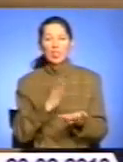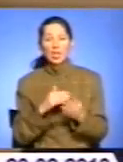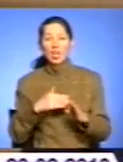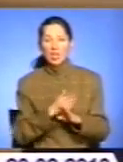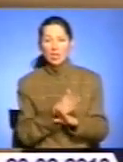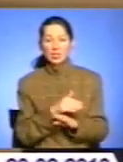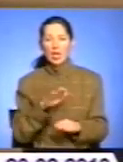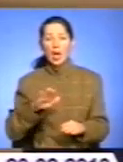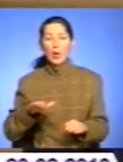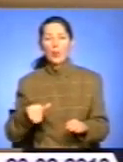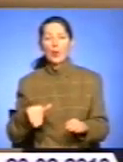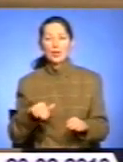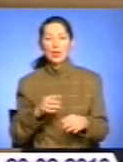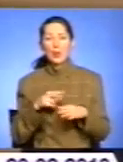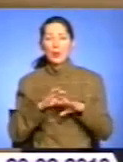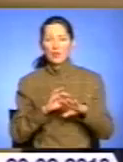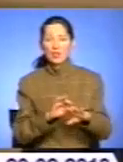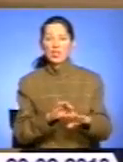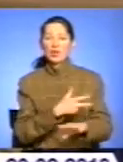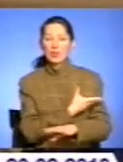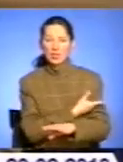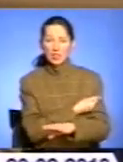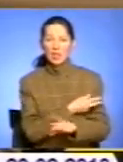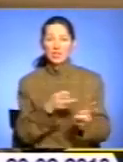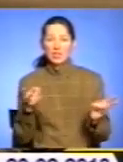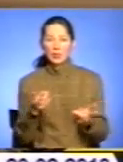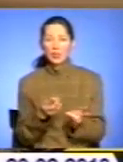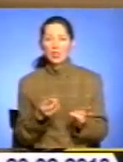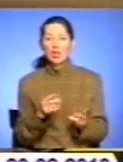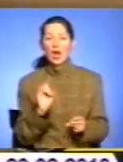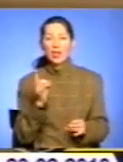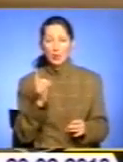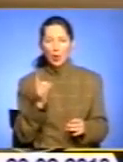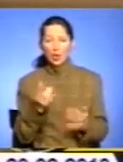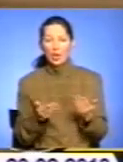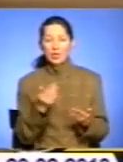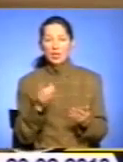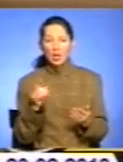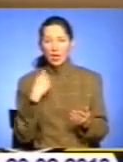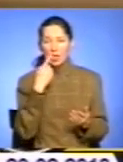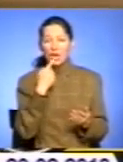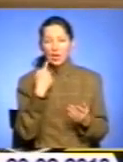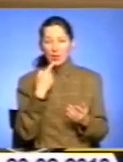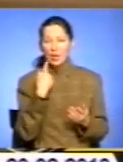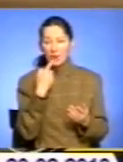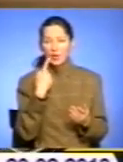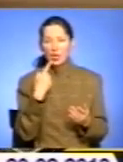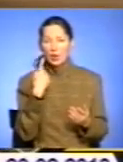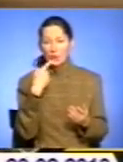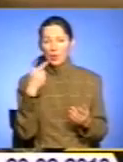проведення вакцинації необхідно все-таки дитину, якщо річ про дитину,